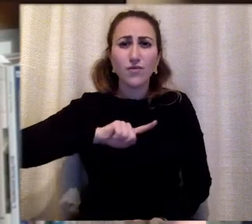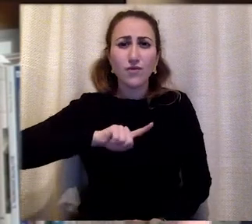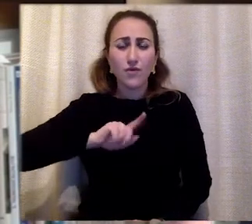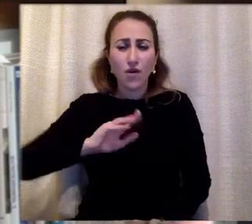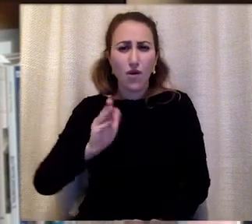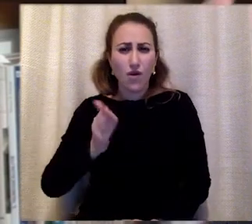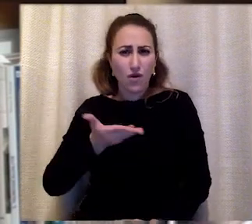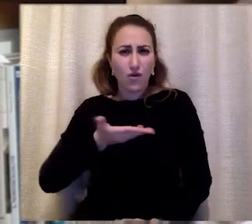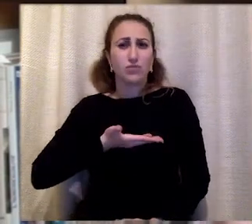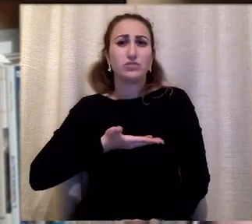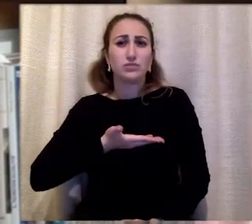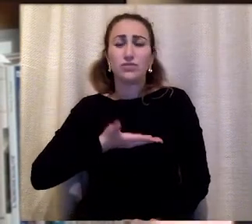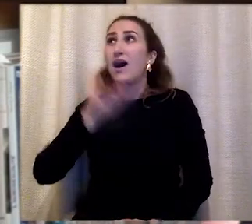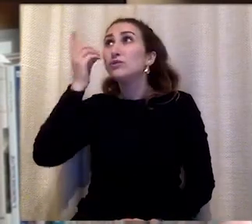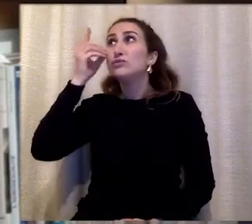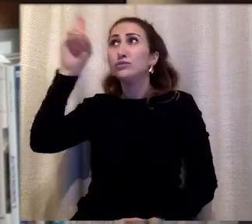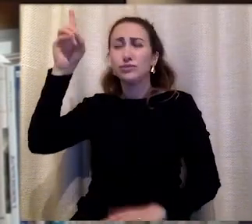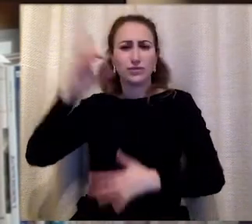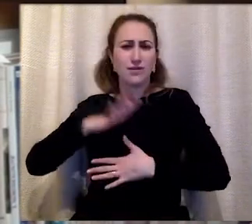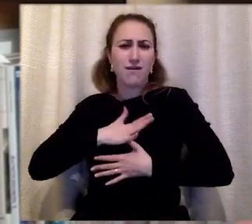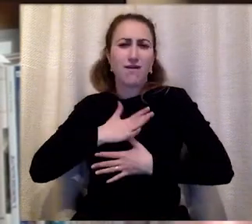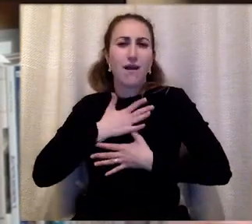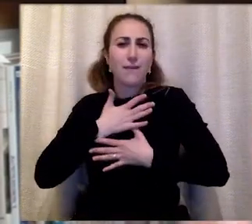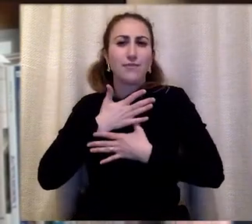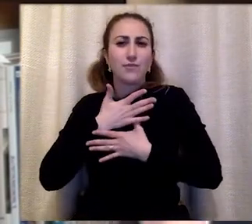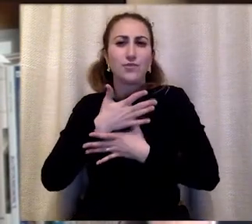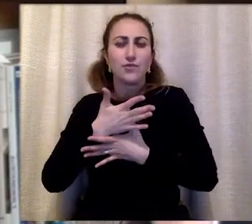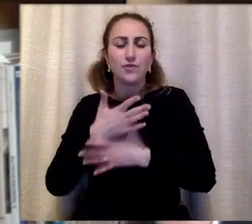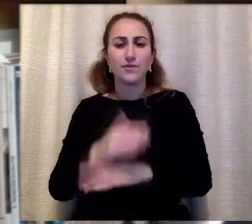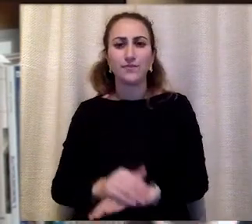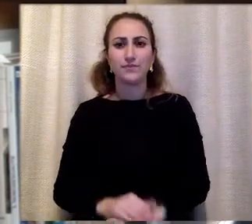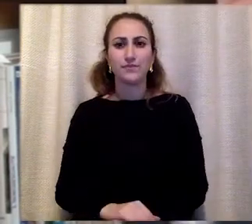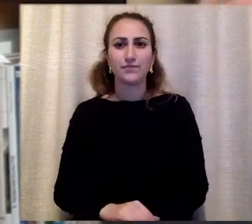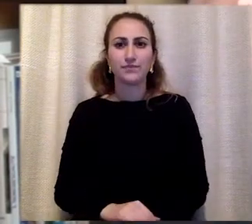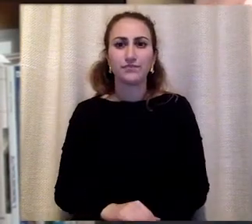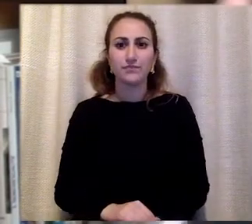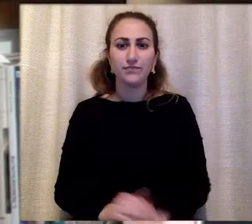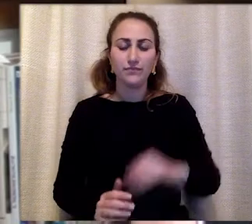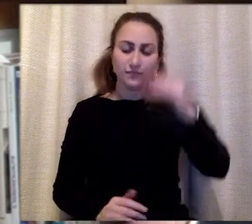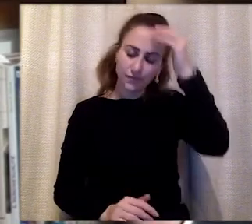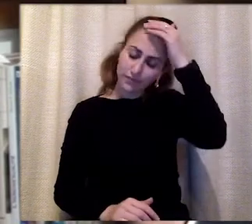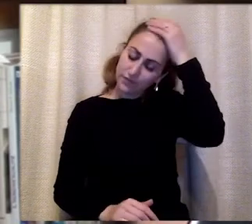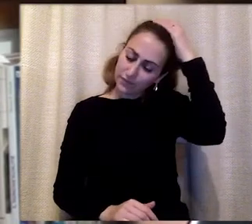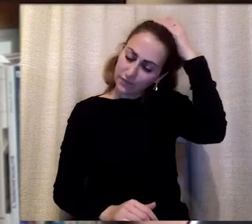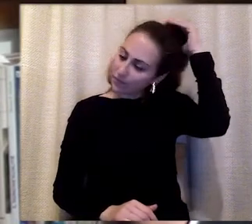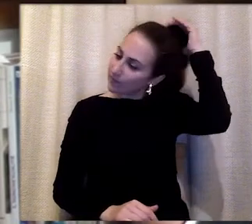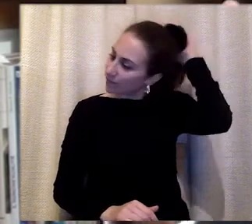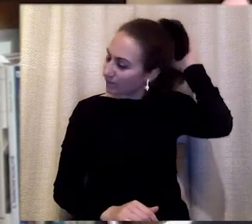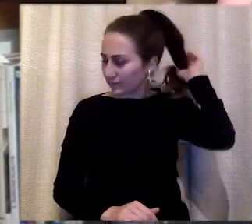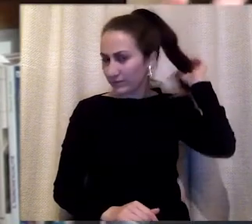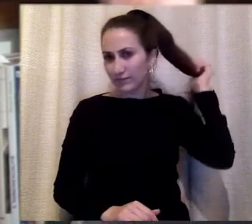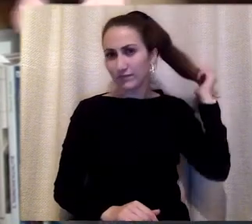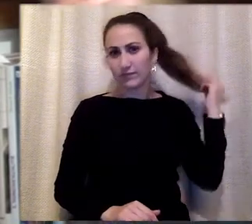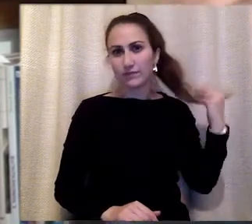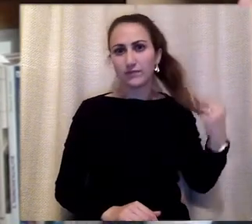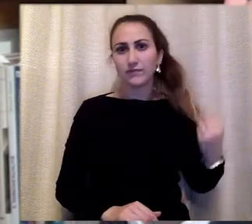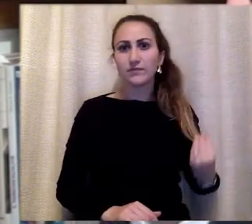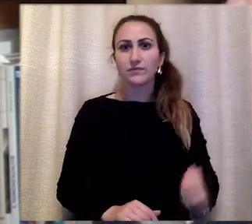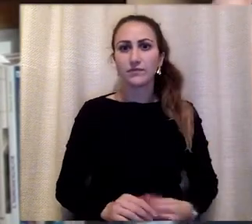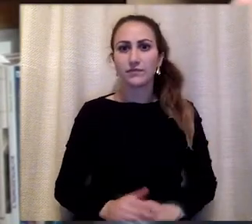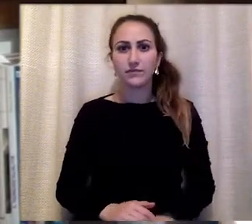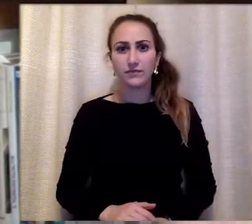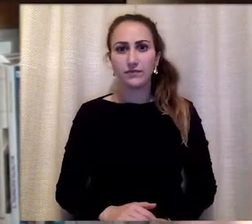Dieu. Et le plus grand miracle, c'est que Dieu n'attend pas que nous